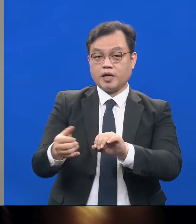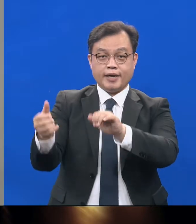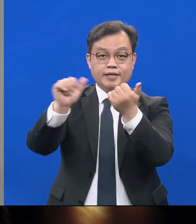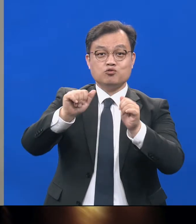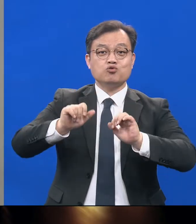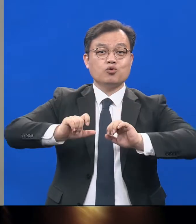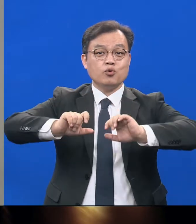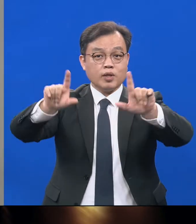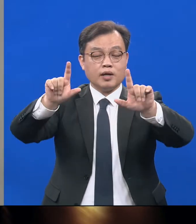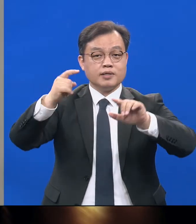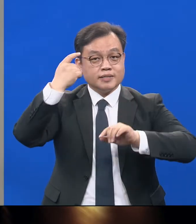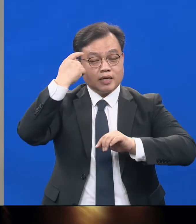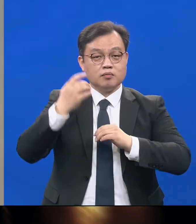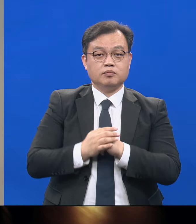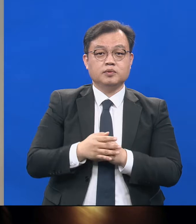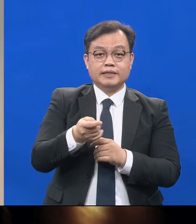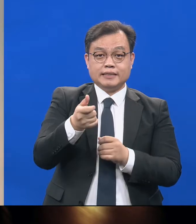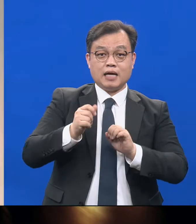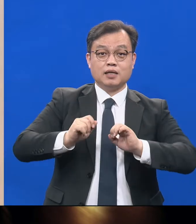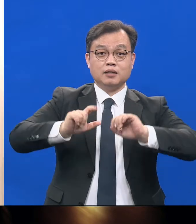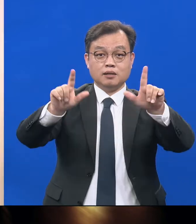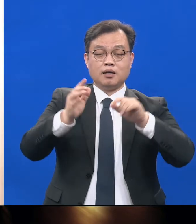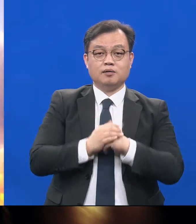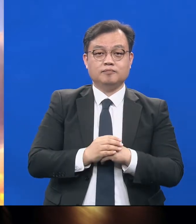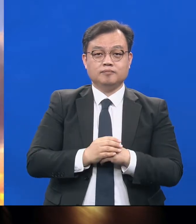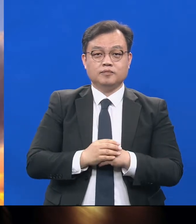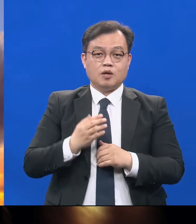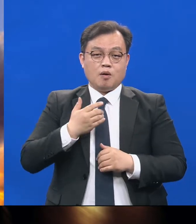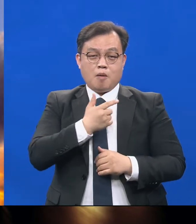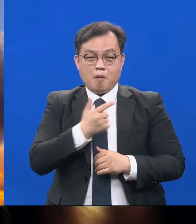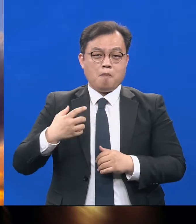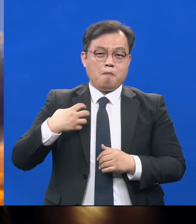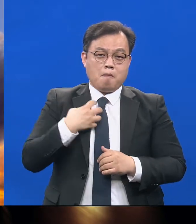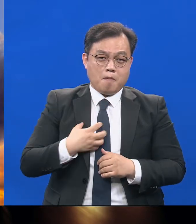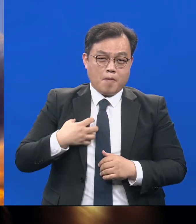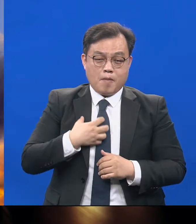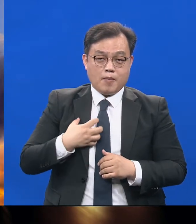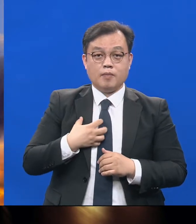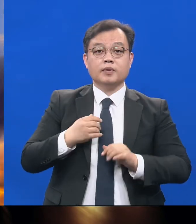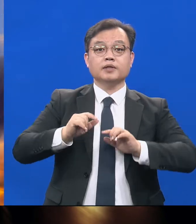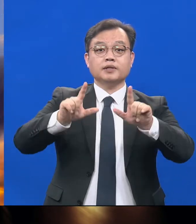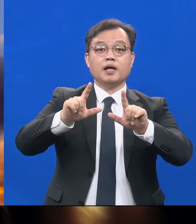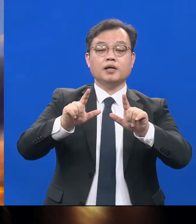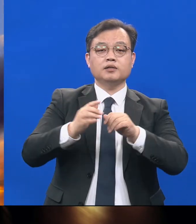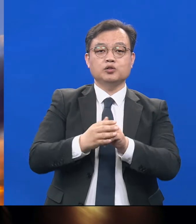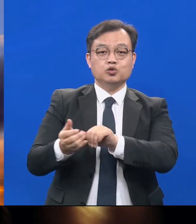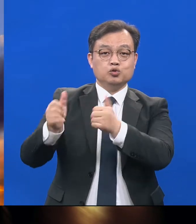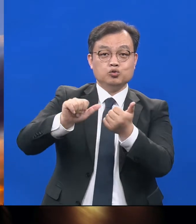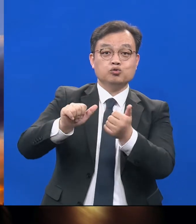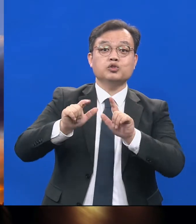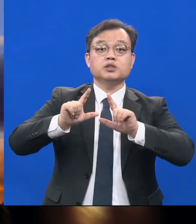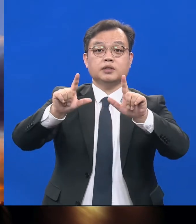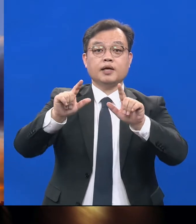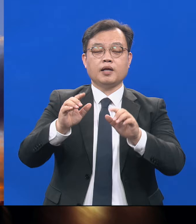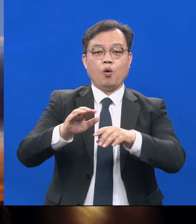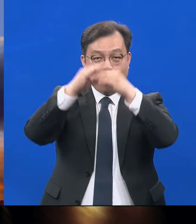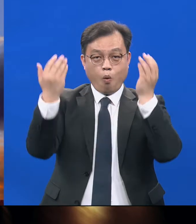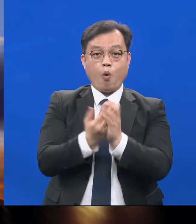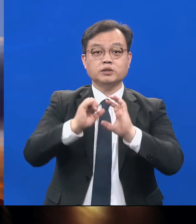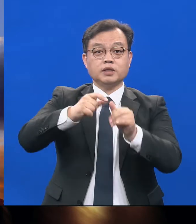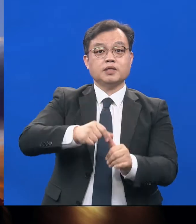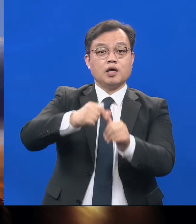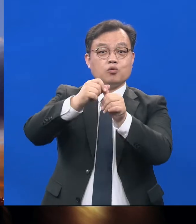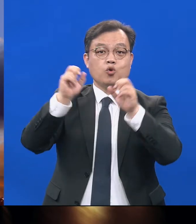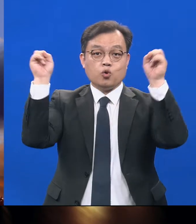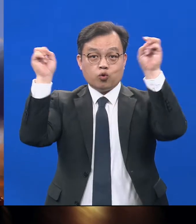날, 그 초라하고 보잘것없는 그 일이 온 세상을 구원하는 천둥치는 날이 된 줄로